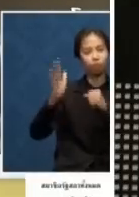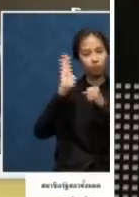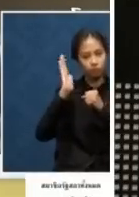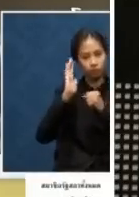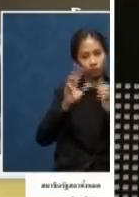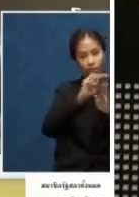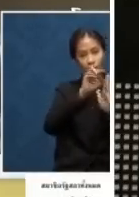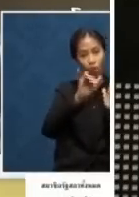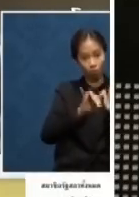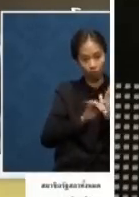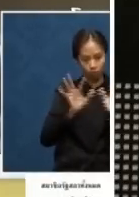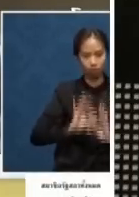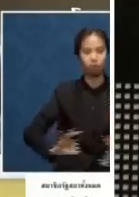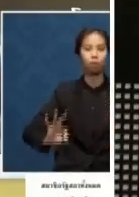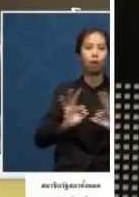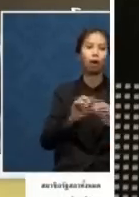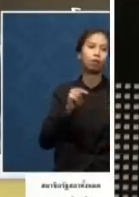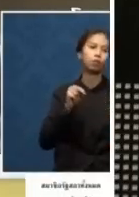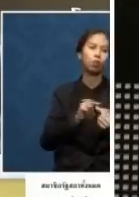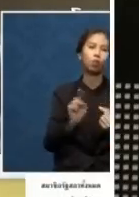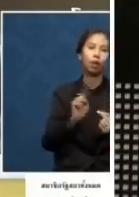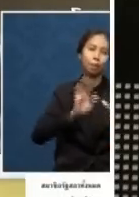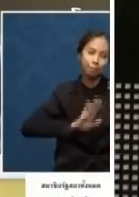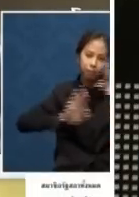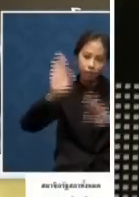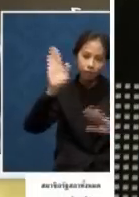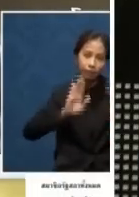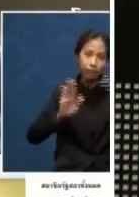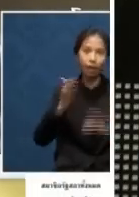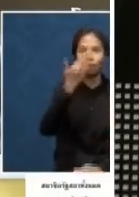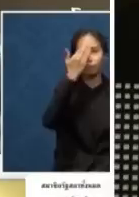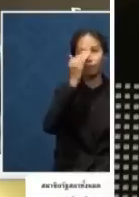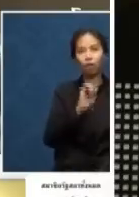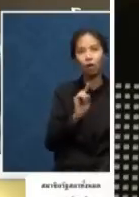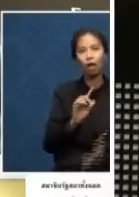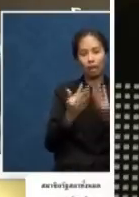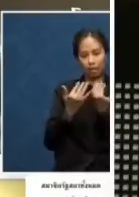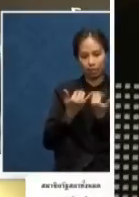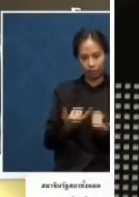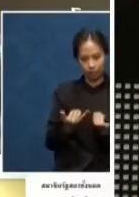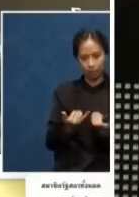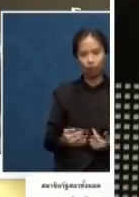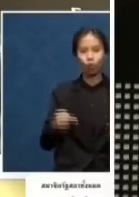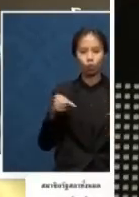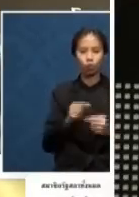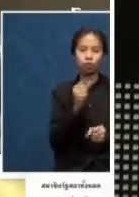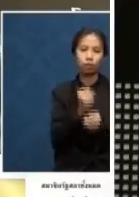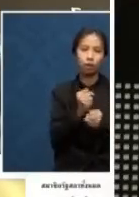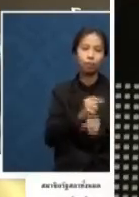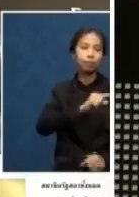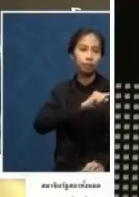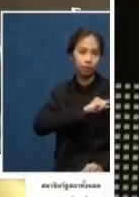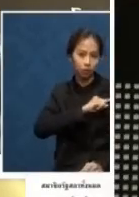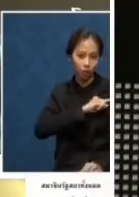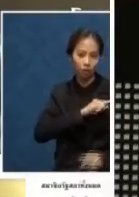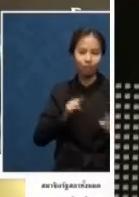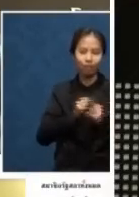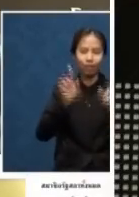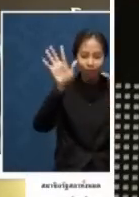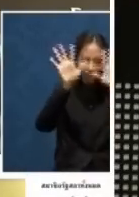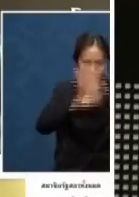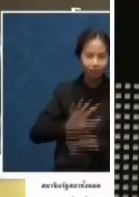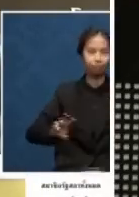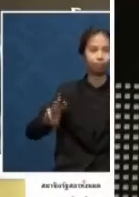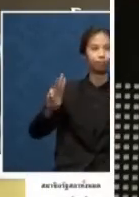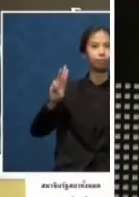ไปสรุปนโยบายที่ไม่ตรงปกเช่นช่วงหาเสียงบอกเดี๋ยวจะพักหนี้เกษตรกร3ปีรายได้เ